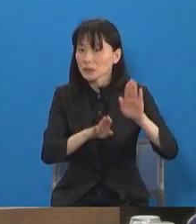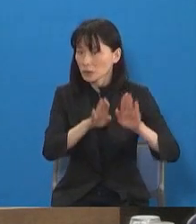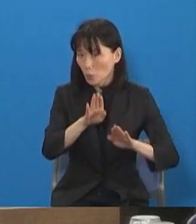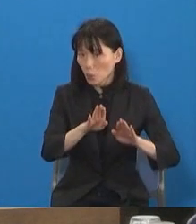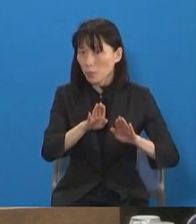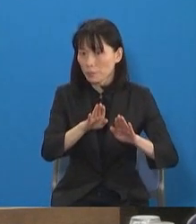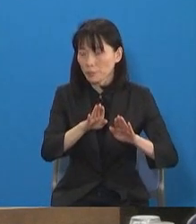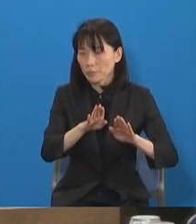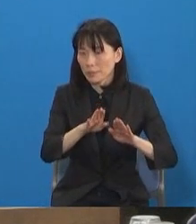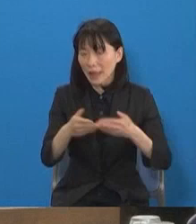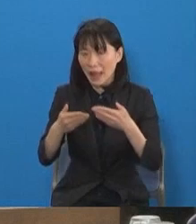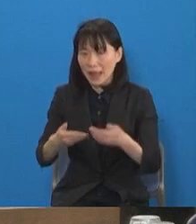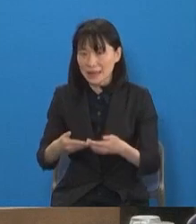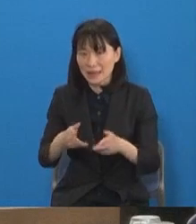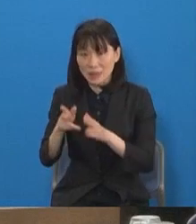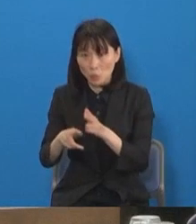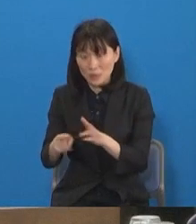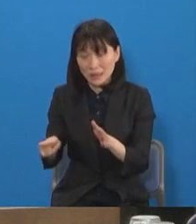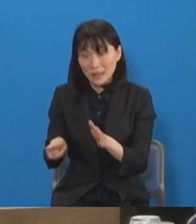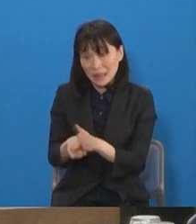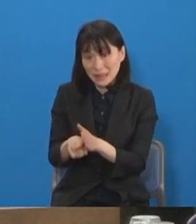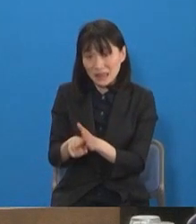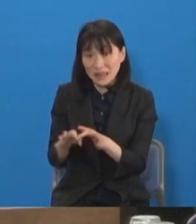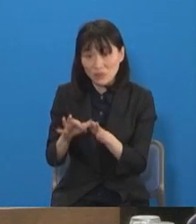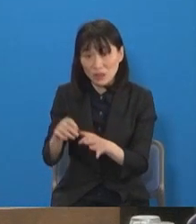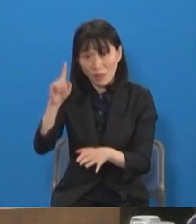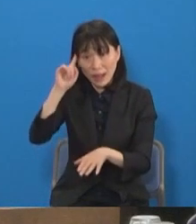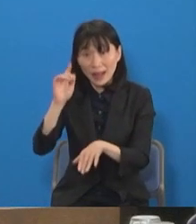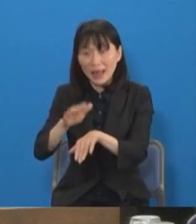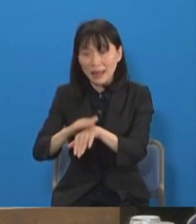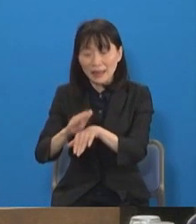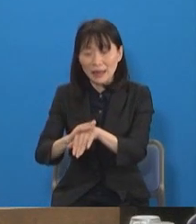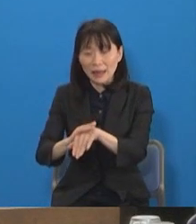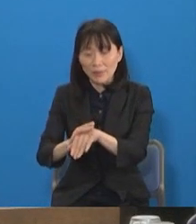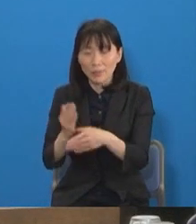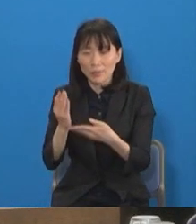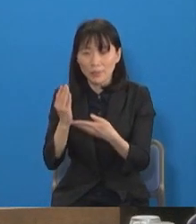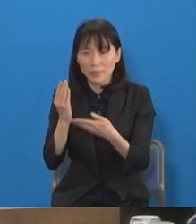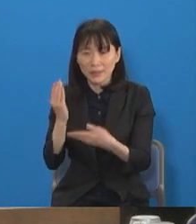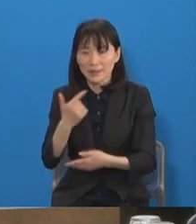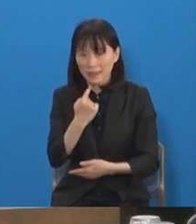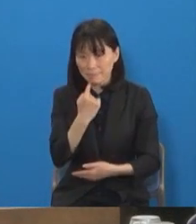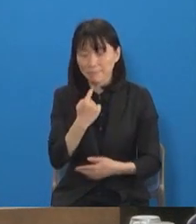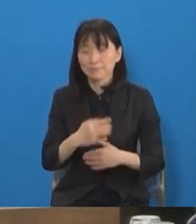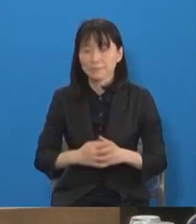そして安全装置の設置についてのお考えをお聞かせください。